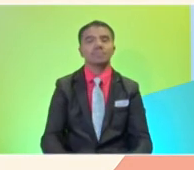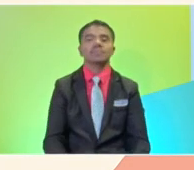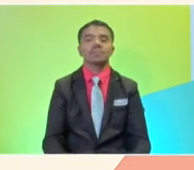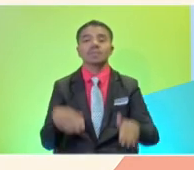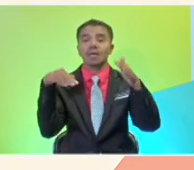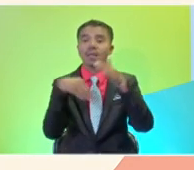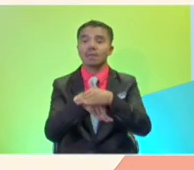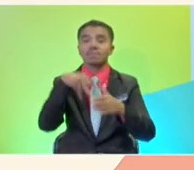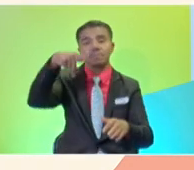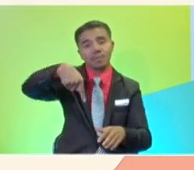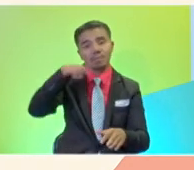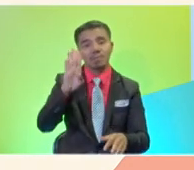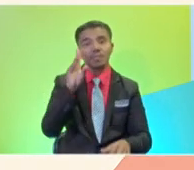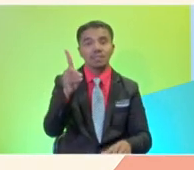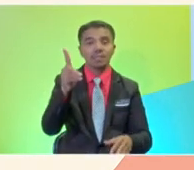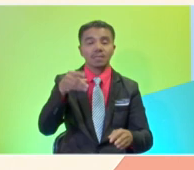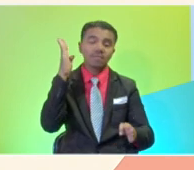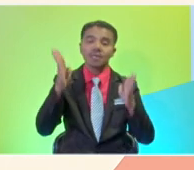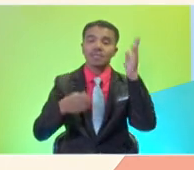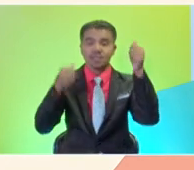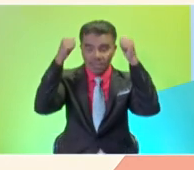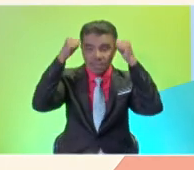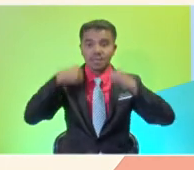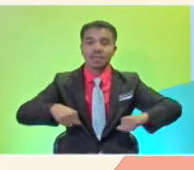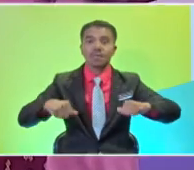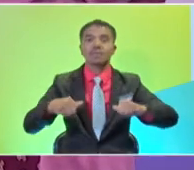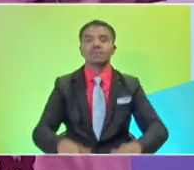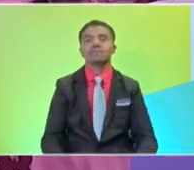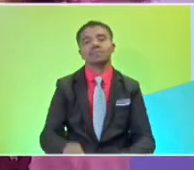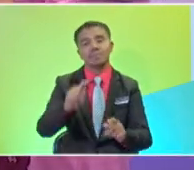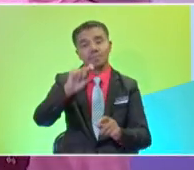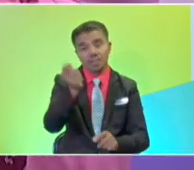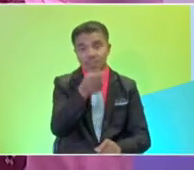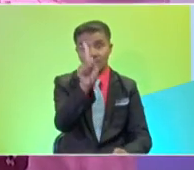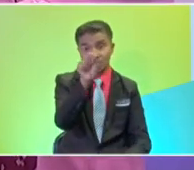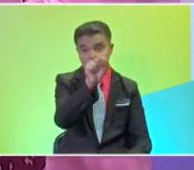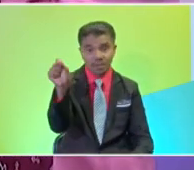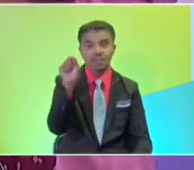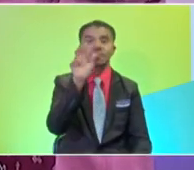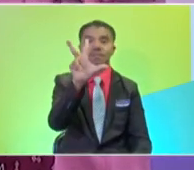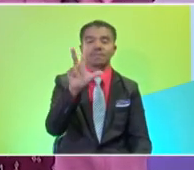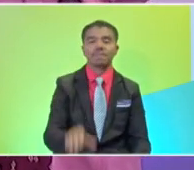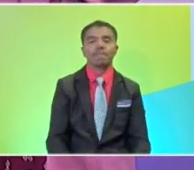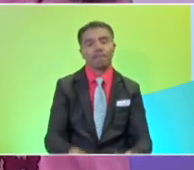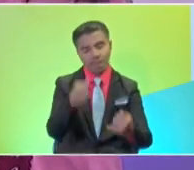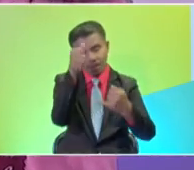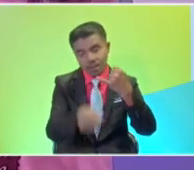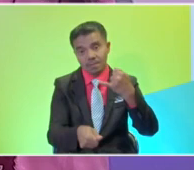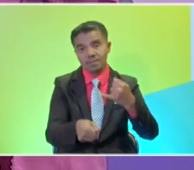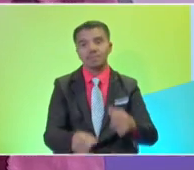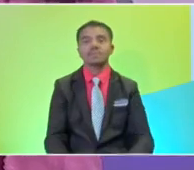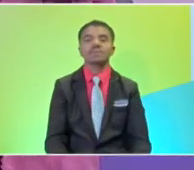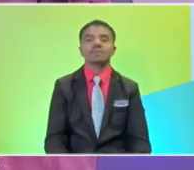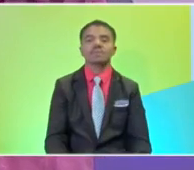pentaksiran bahasa Arab bahasarab ini sekolah menengar ya daripada form katan satu sampai tingkatan tiga insya-allah akhir sekali kita akan menal pasti